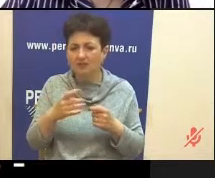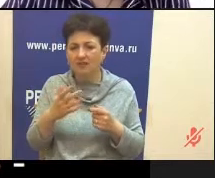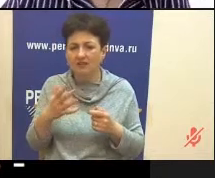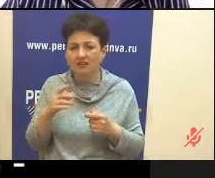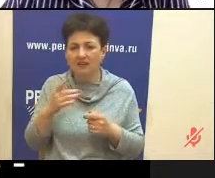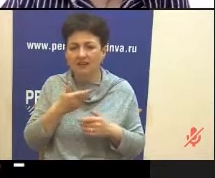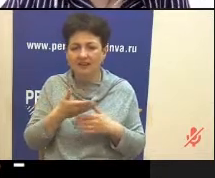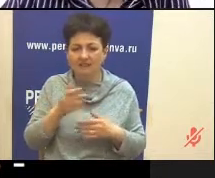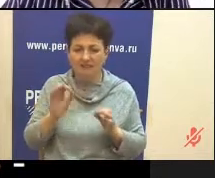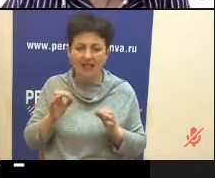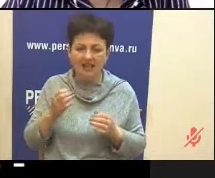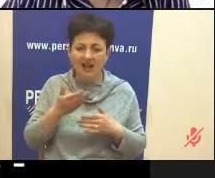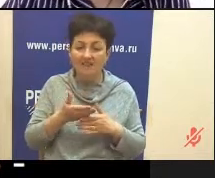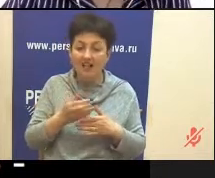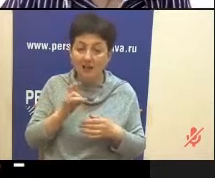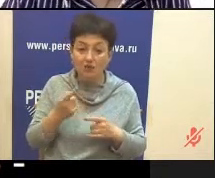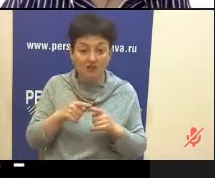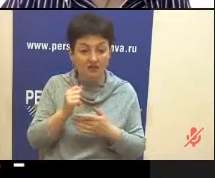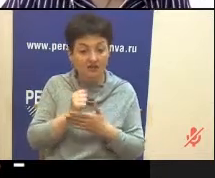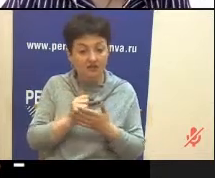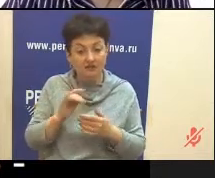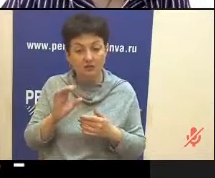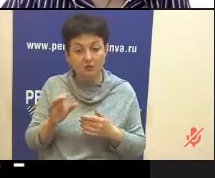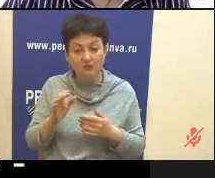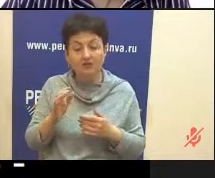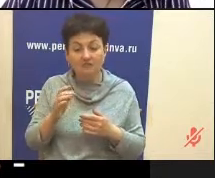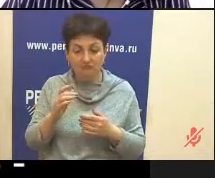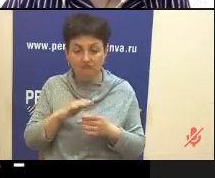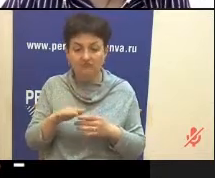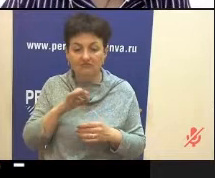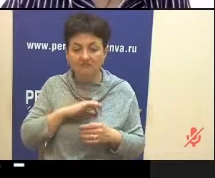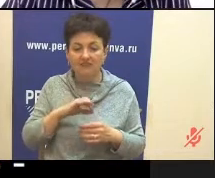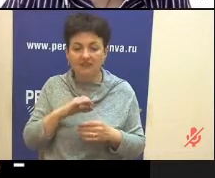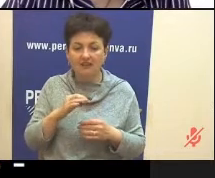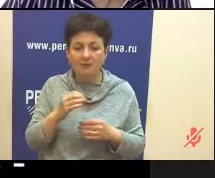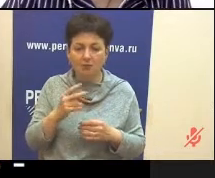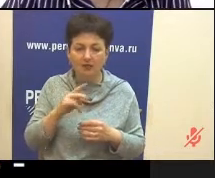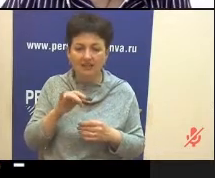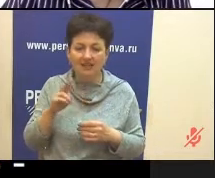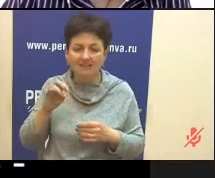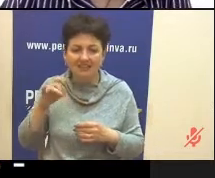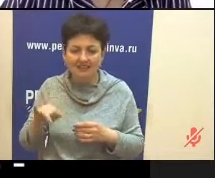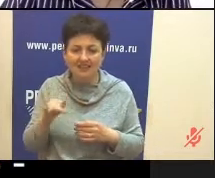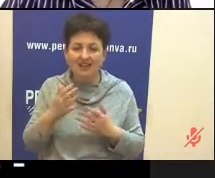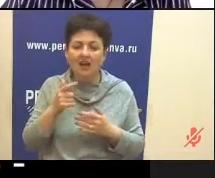донора, лояльного волонтера, этот ресурс уже гораздо более ликвиден,